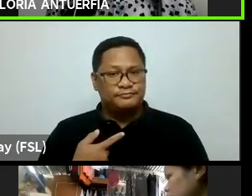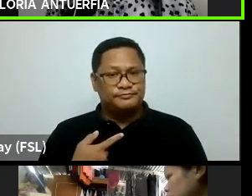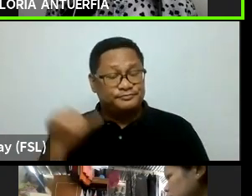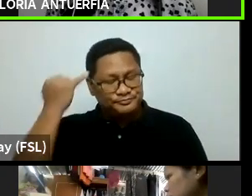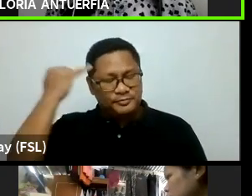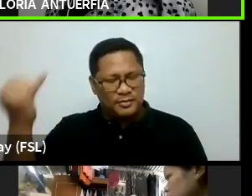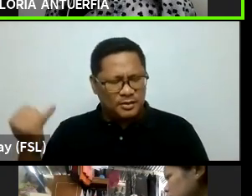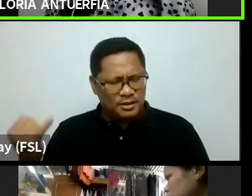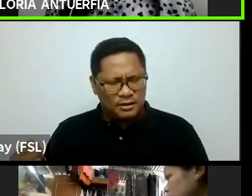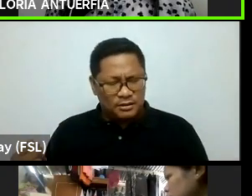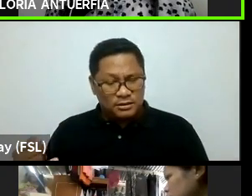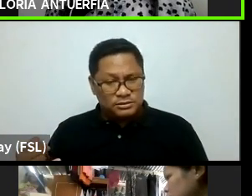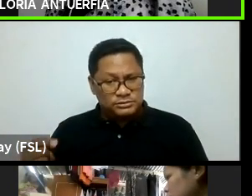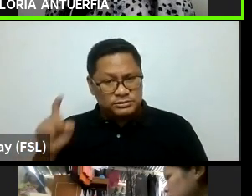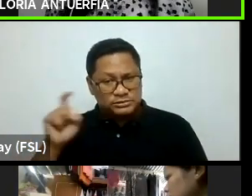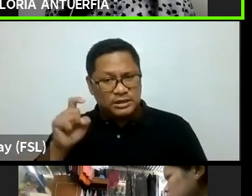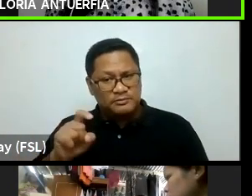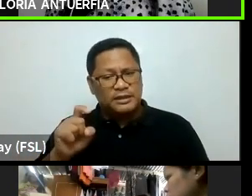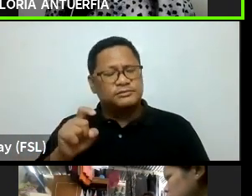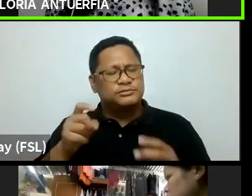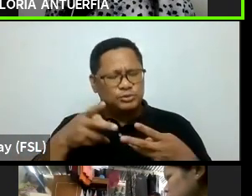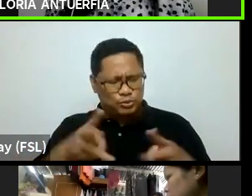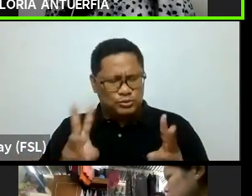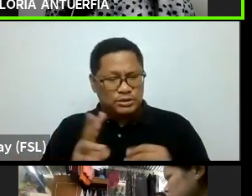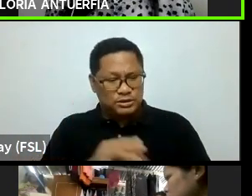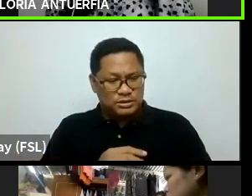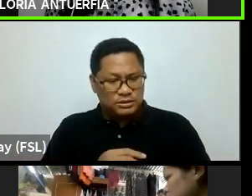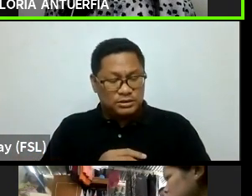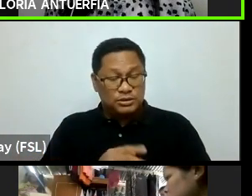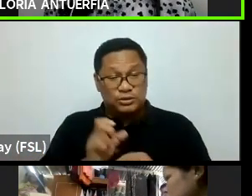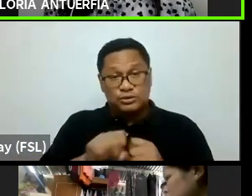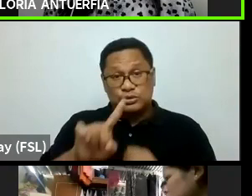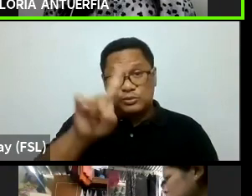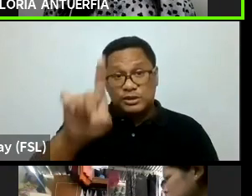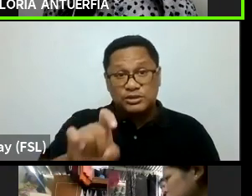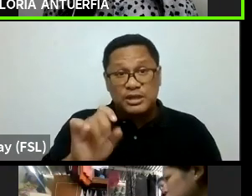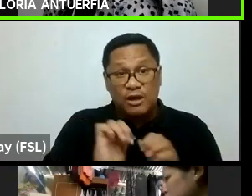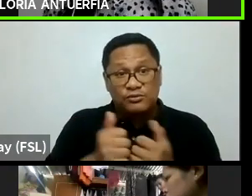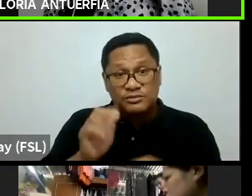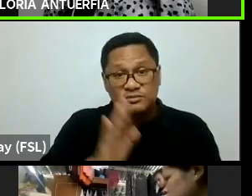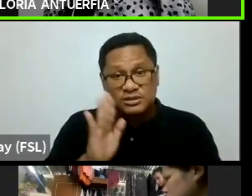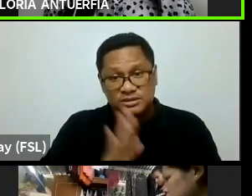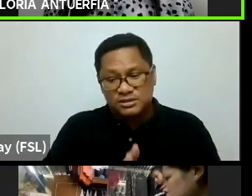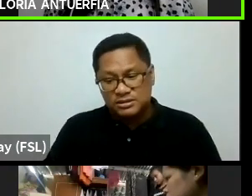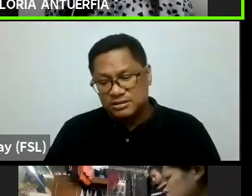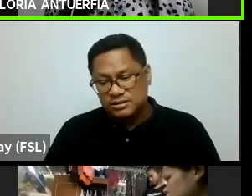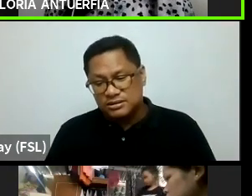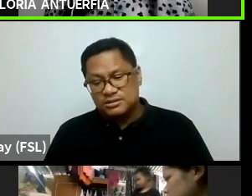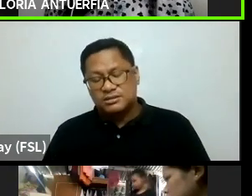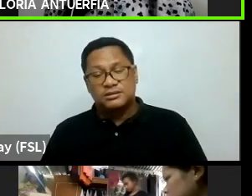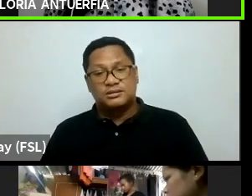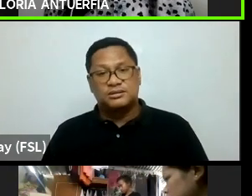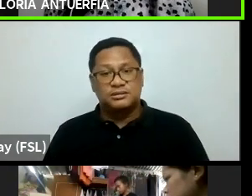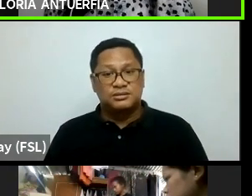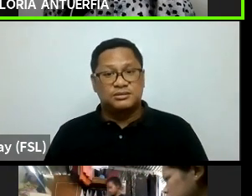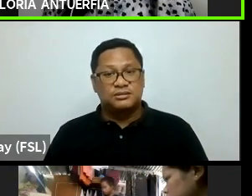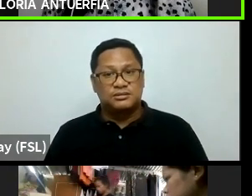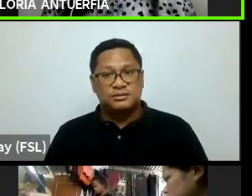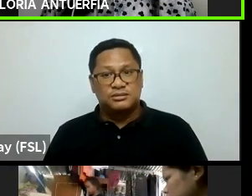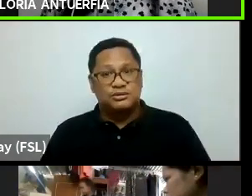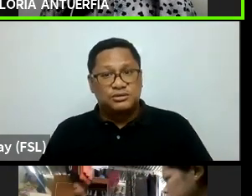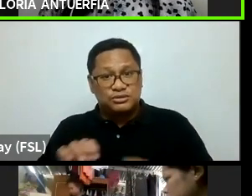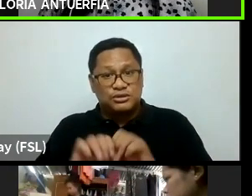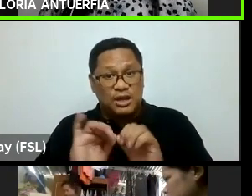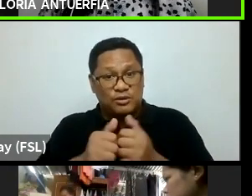na dapat pala ganun. So, kamusta na yung business mo ngayon? To earn really a money. Kamusta